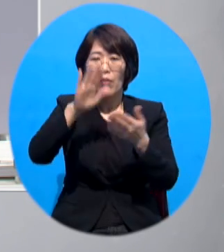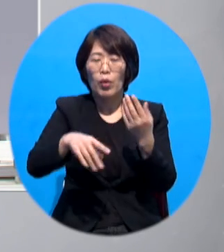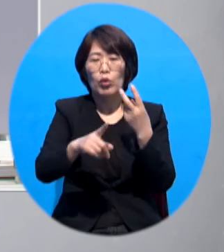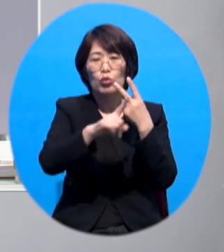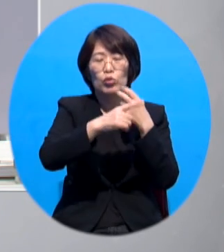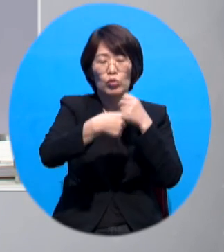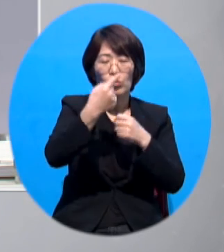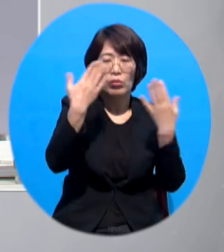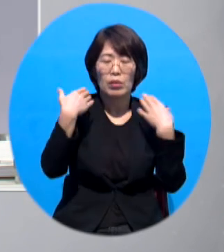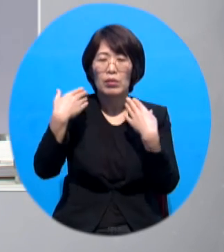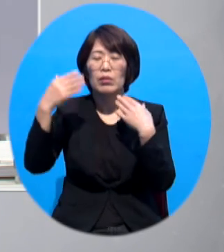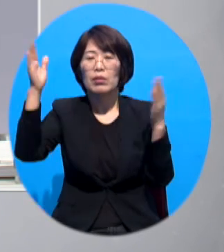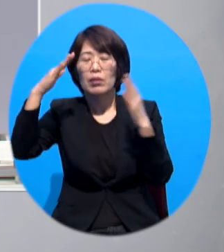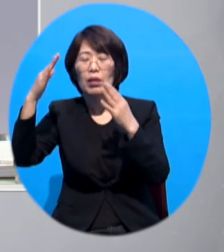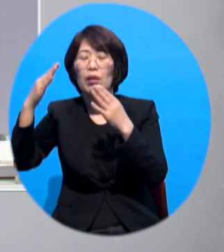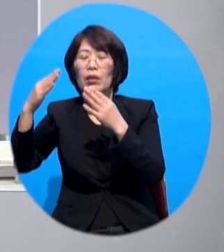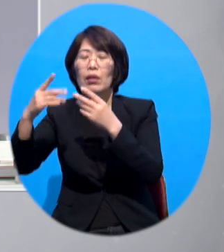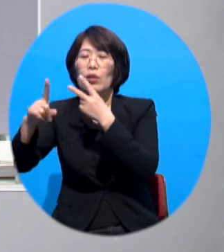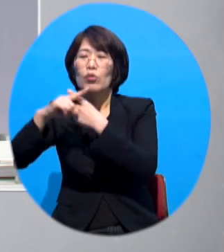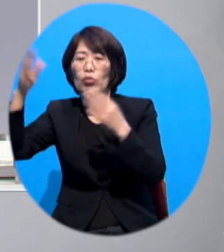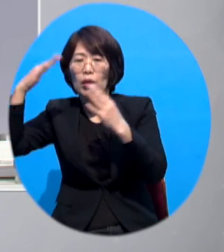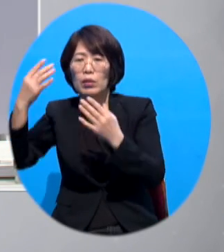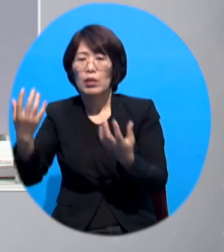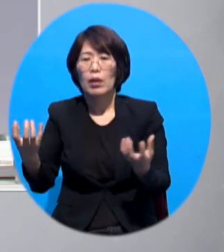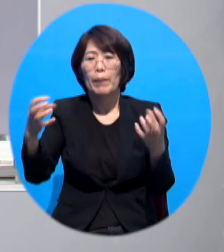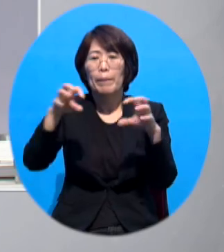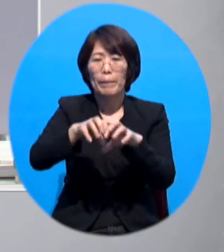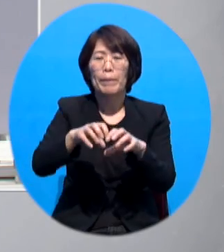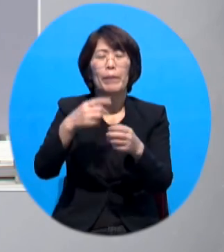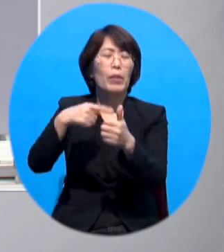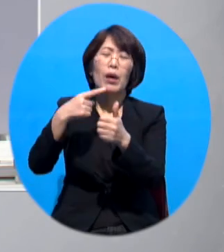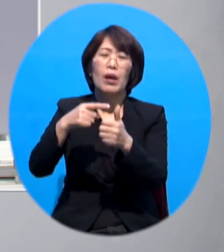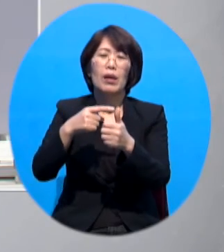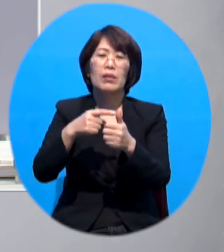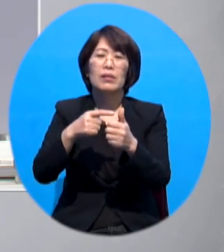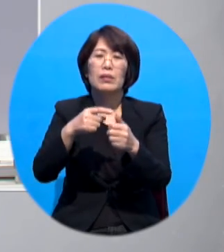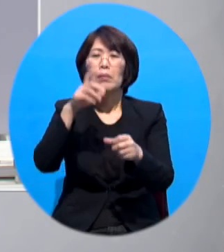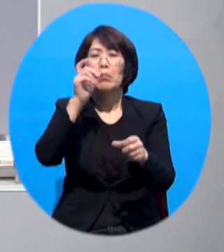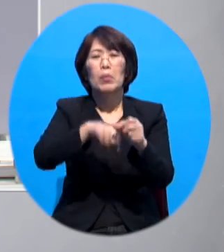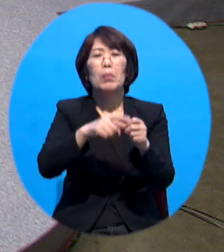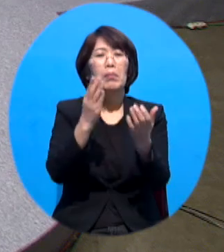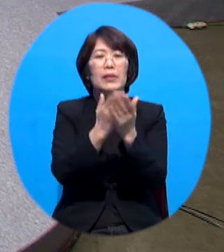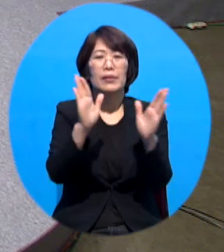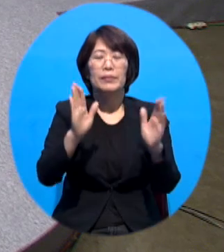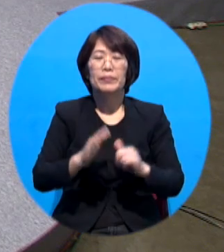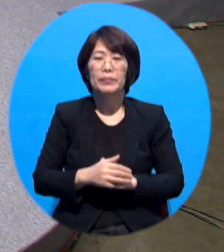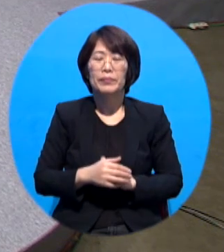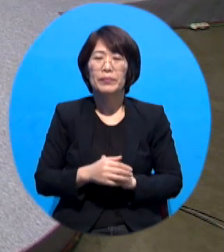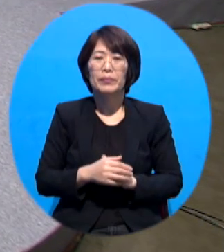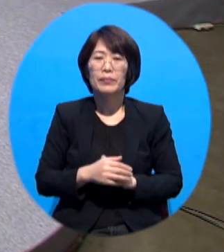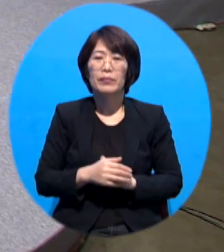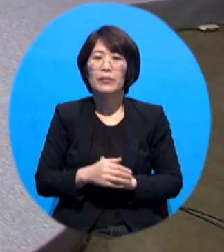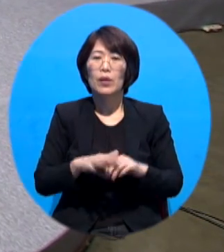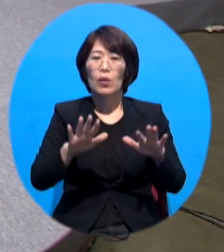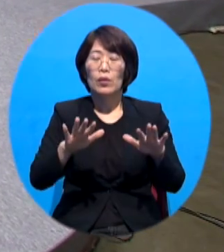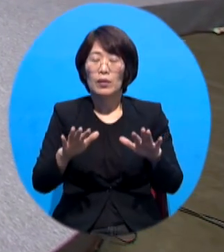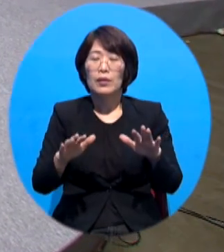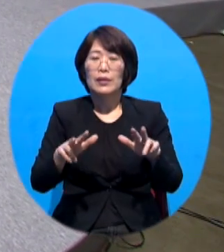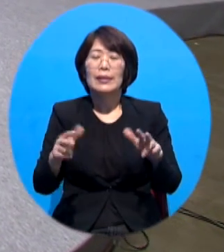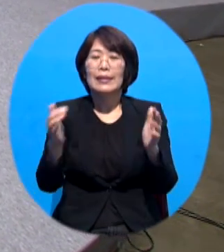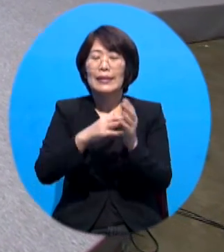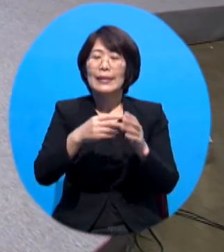중학생을 설계 가리킨다는 것은 교육의 이론과 기본에 너무 맞지 않는 처사입니다 4 여기까지 해서